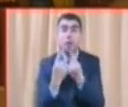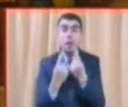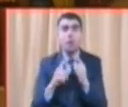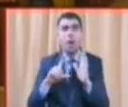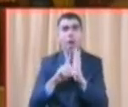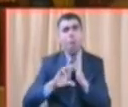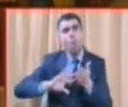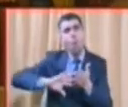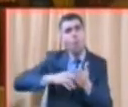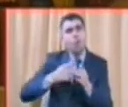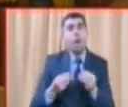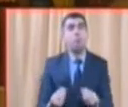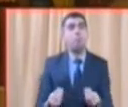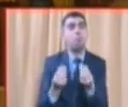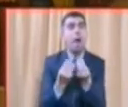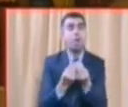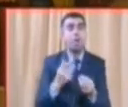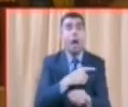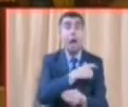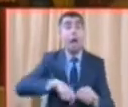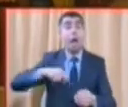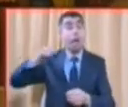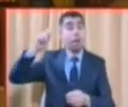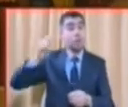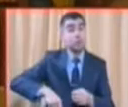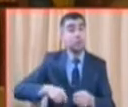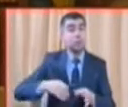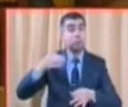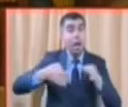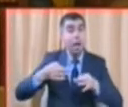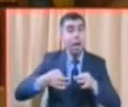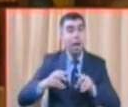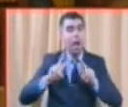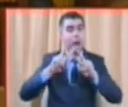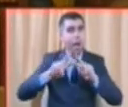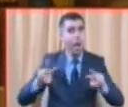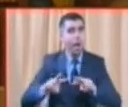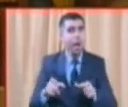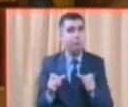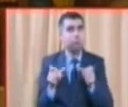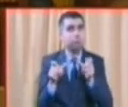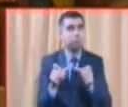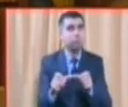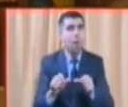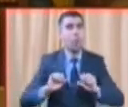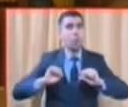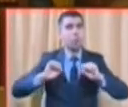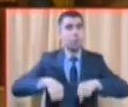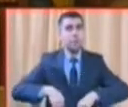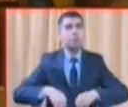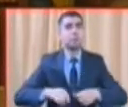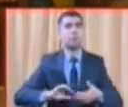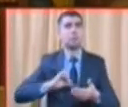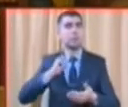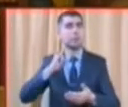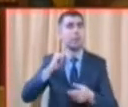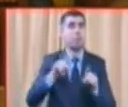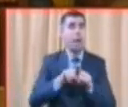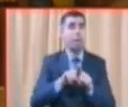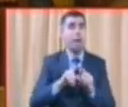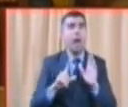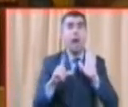أو تلزم قضاة النيابة العامة بتطبيق القانون. إذا نحن نسجل بإيجابية ولكن في ظل ضمانات